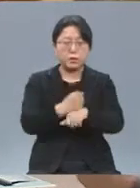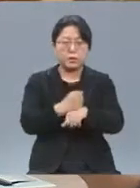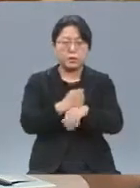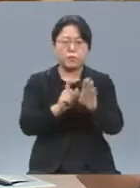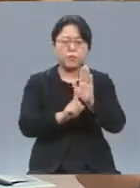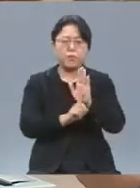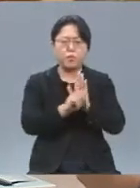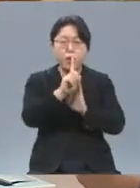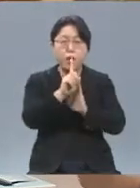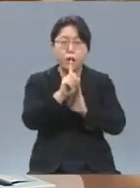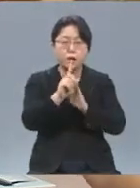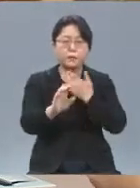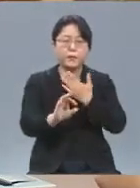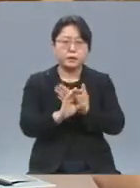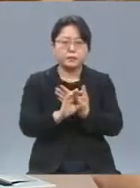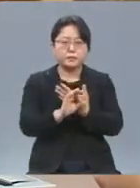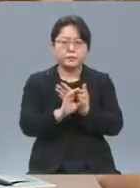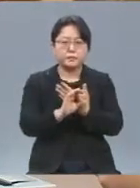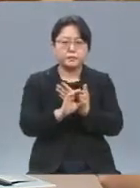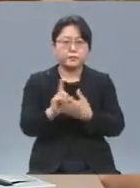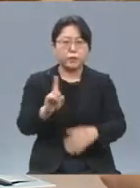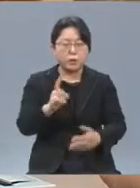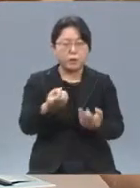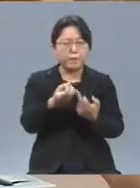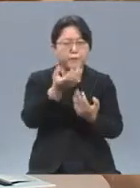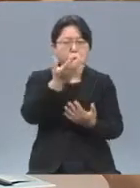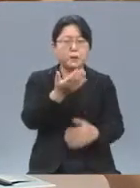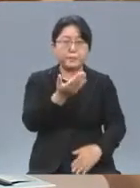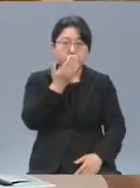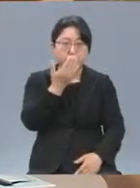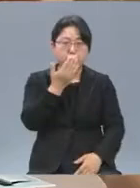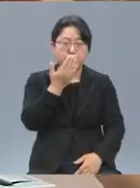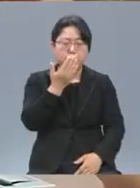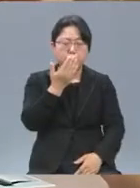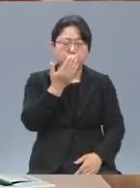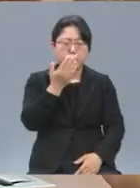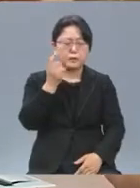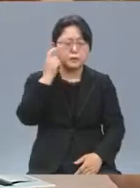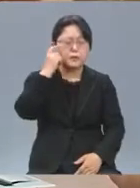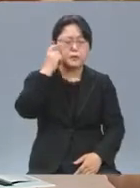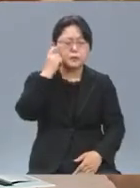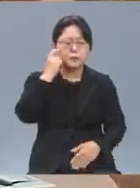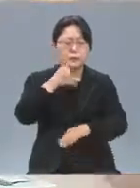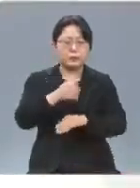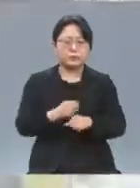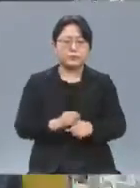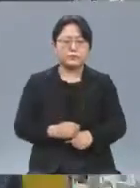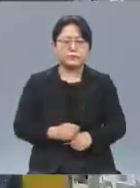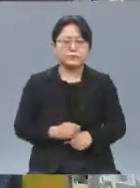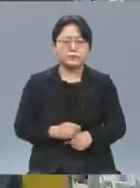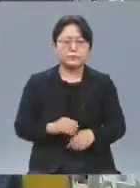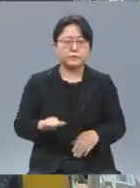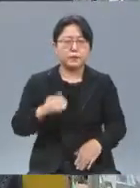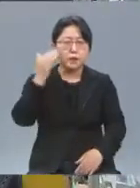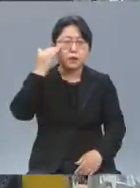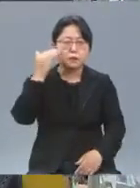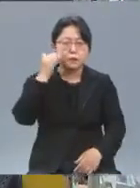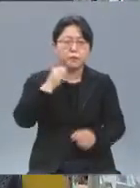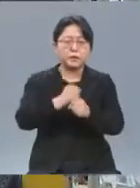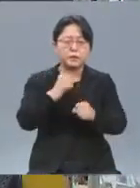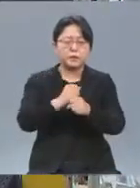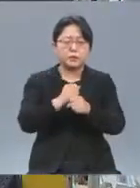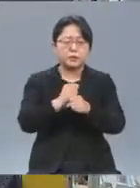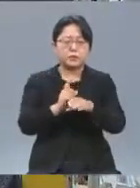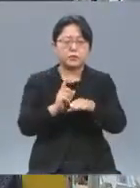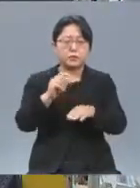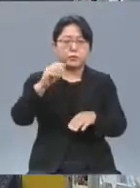온도가 급상승을 한다거나 하게 되면 뭔가의 분화징후가 있다라고 하는 걸로 판단을 하는. 우리나라에서 제작돼